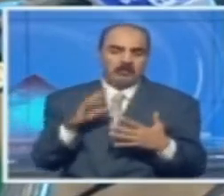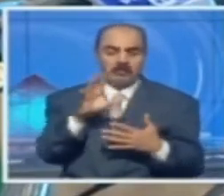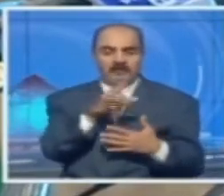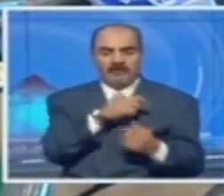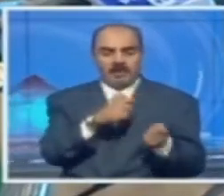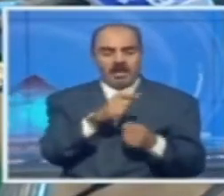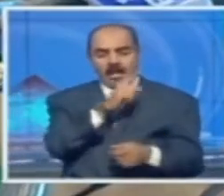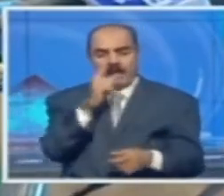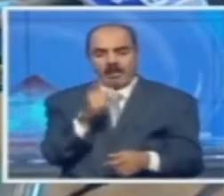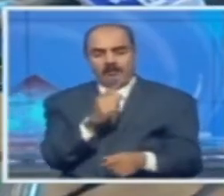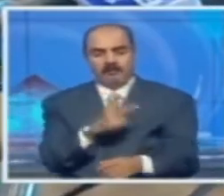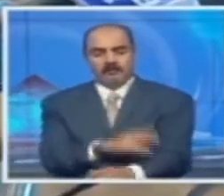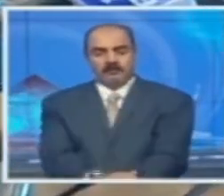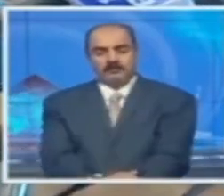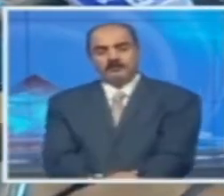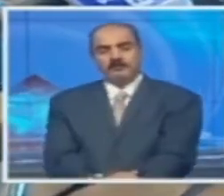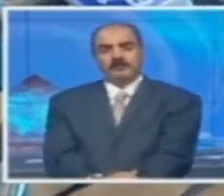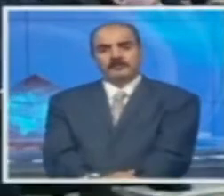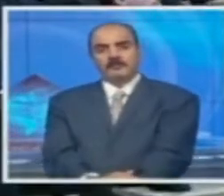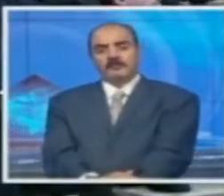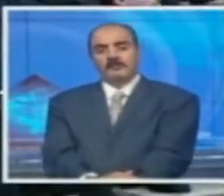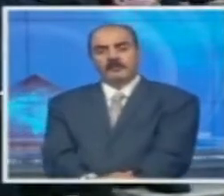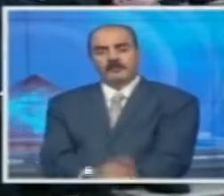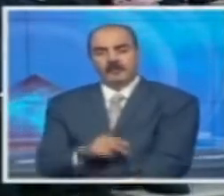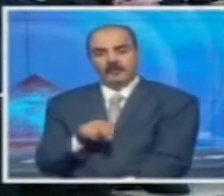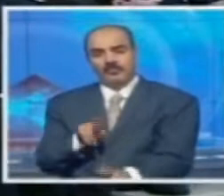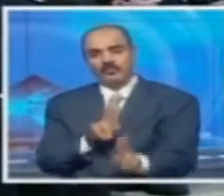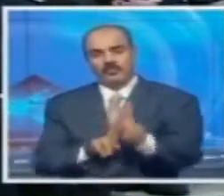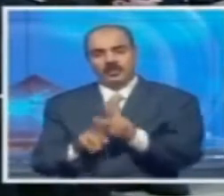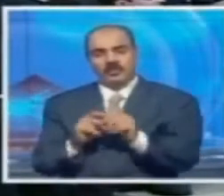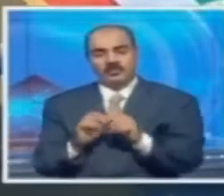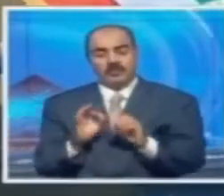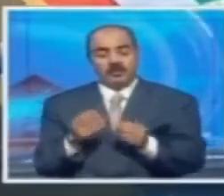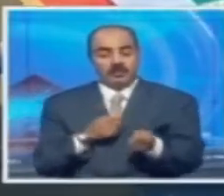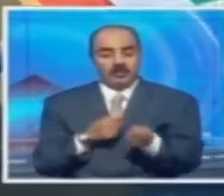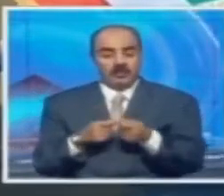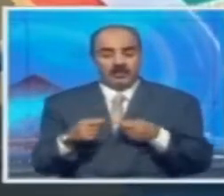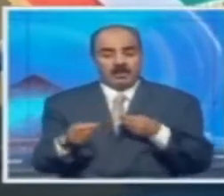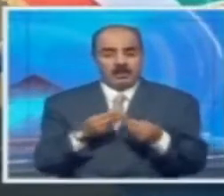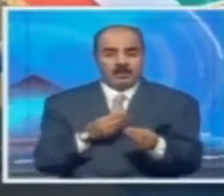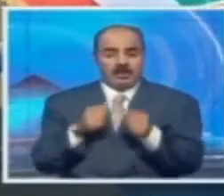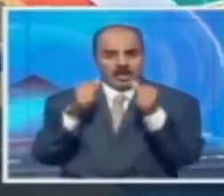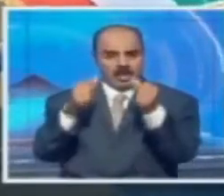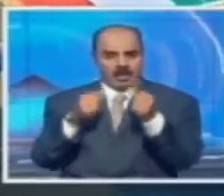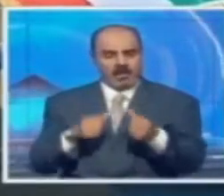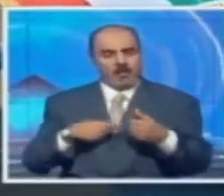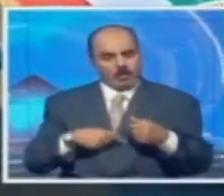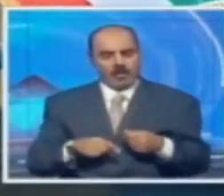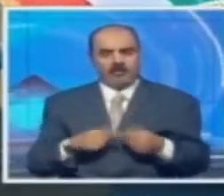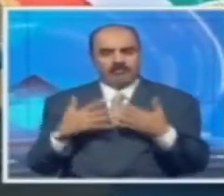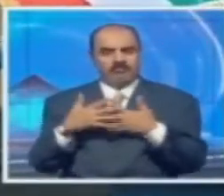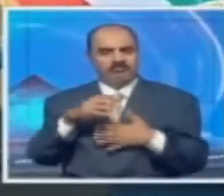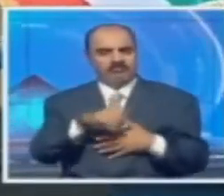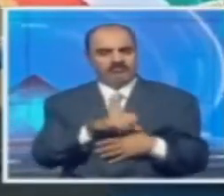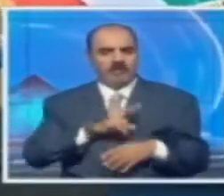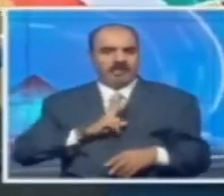وأسواق عديدة وواعدة. تم مناقشة فرص زيادة التبادل التجاري والإعلان عن الفرص الاستثمارية المتاحة في مصر